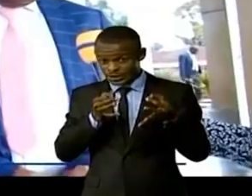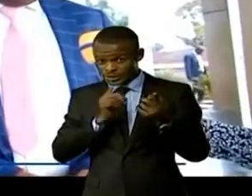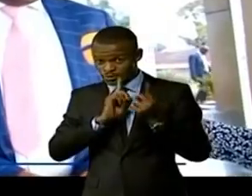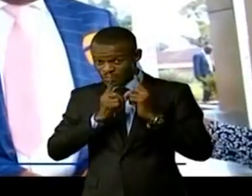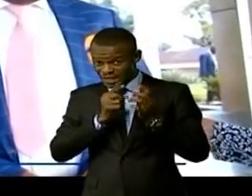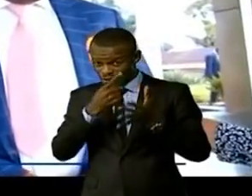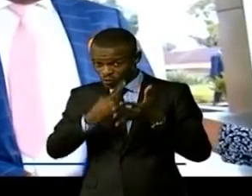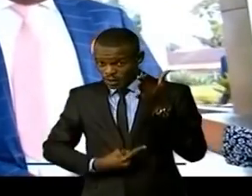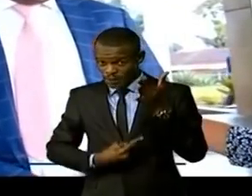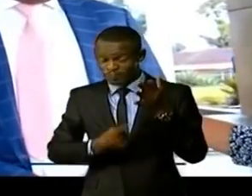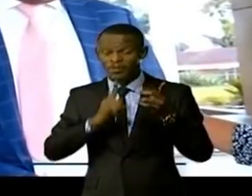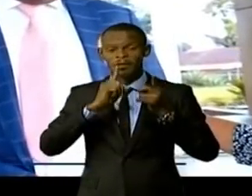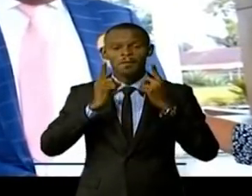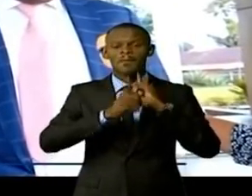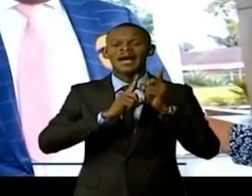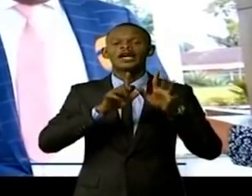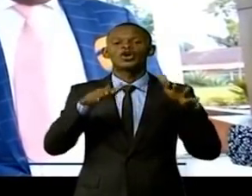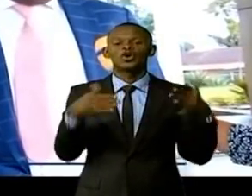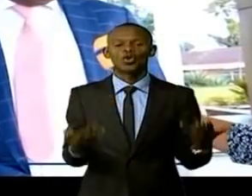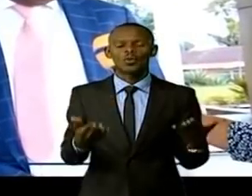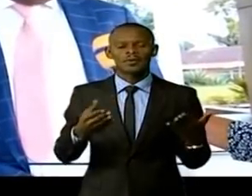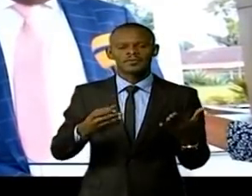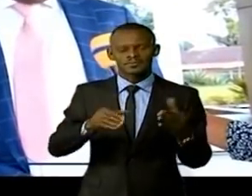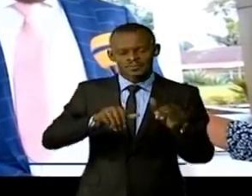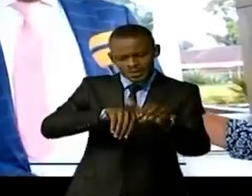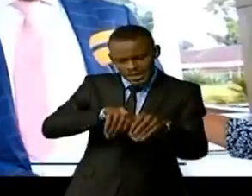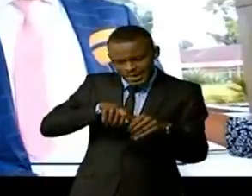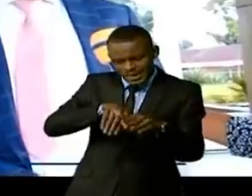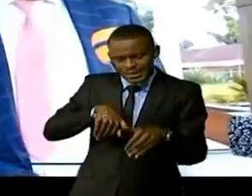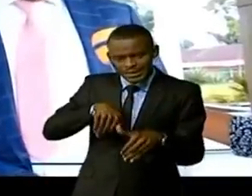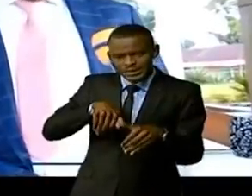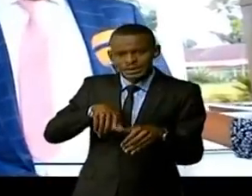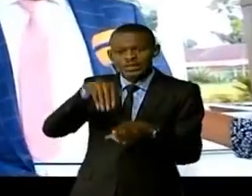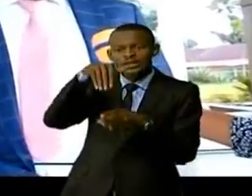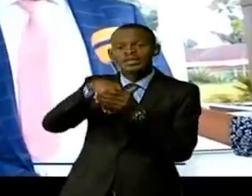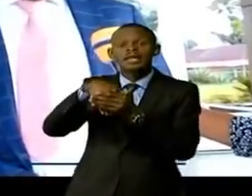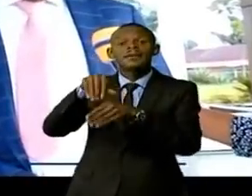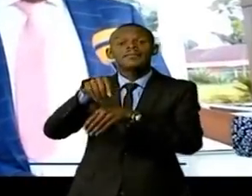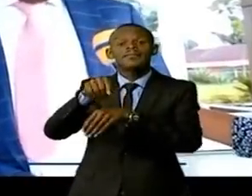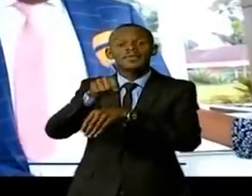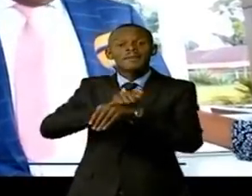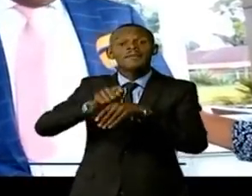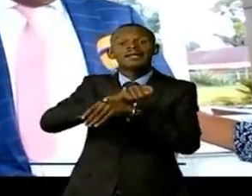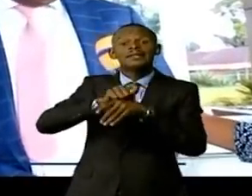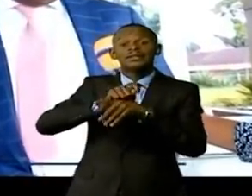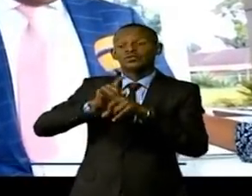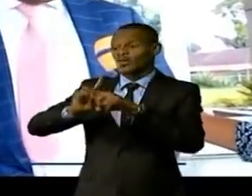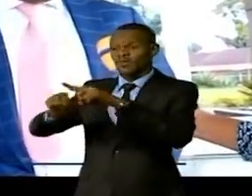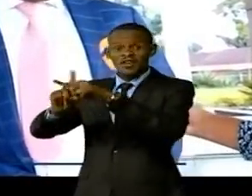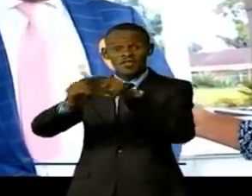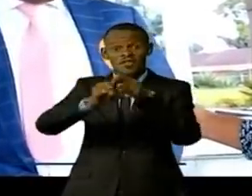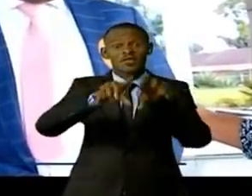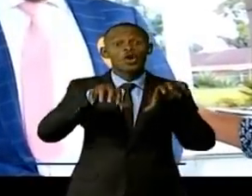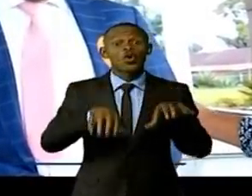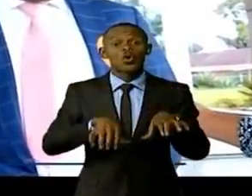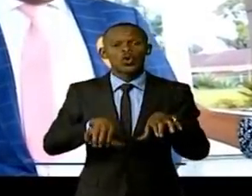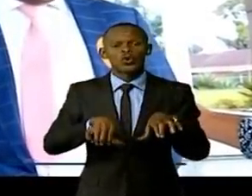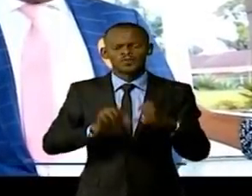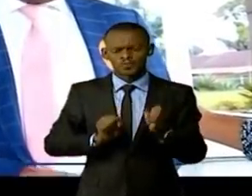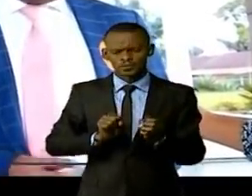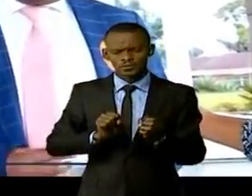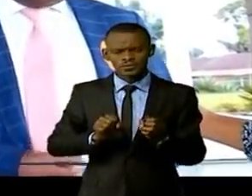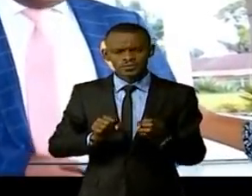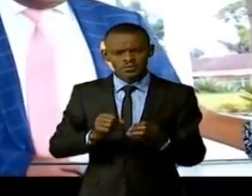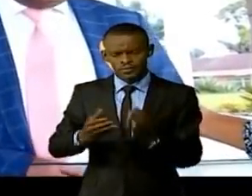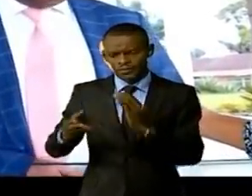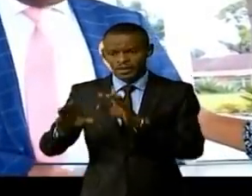venus parler, disons, de la transformation de l'agriculture ici chez nous. Nous voudrions que ça puisse être